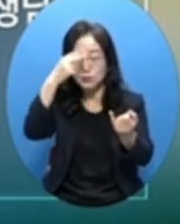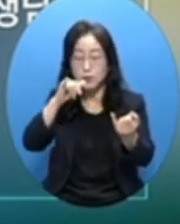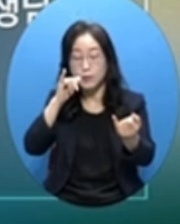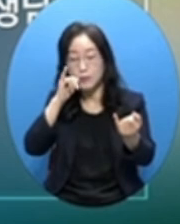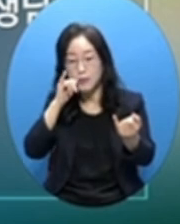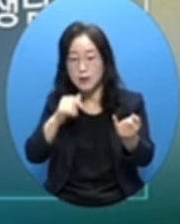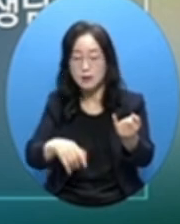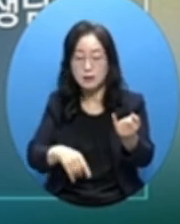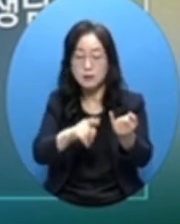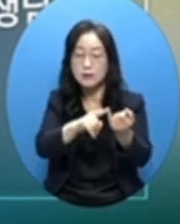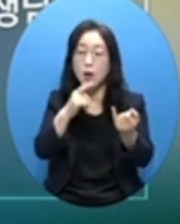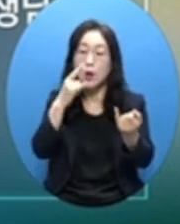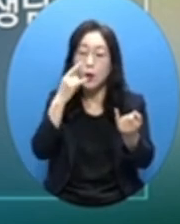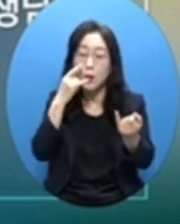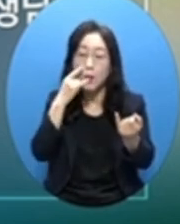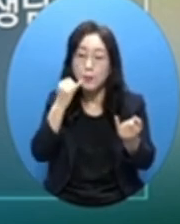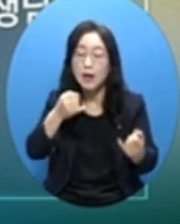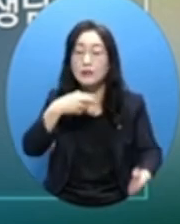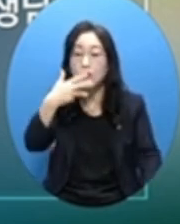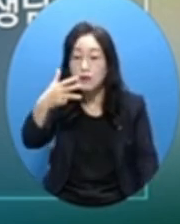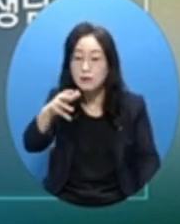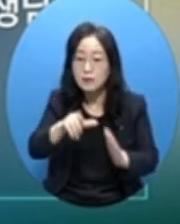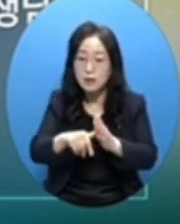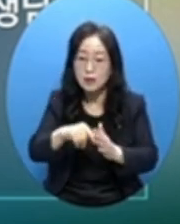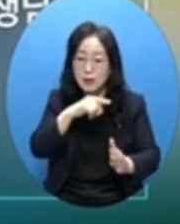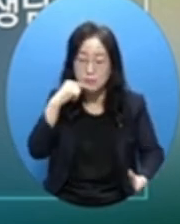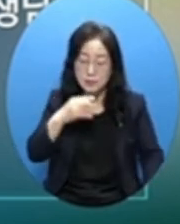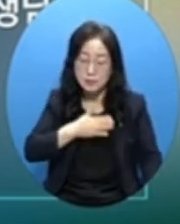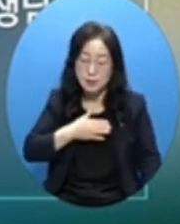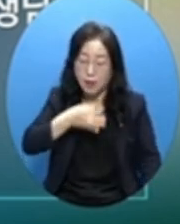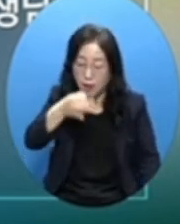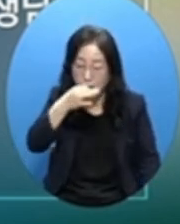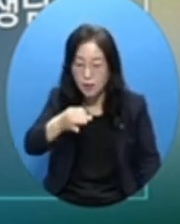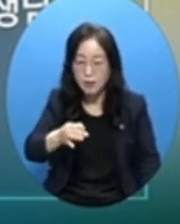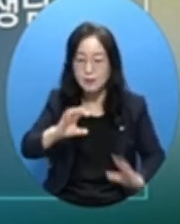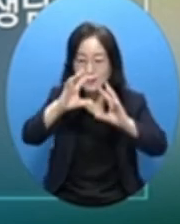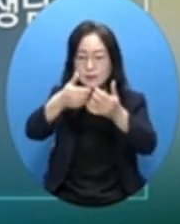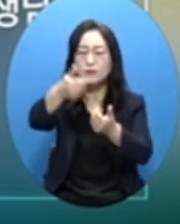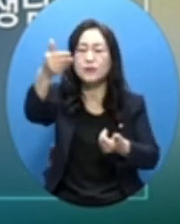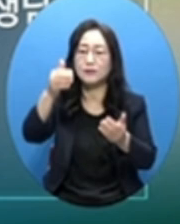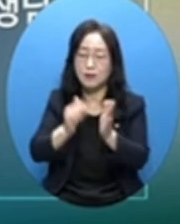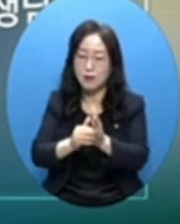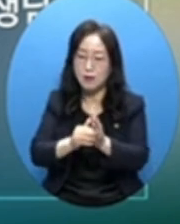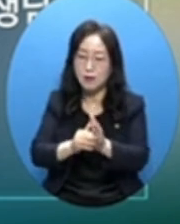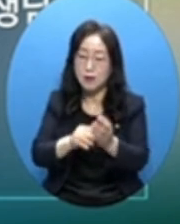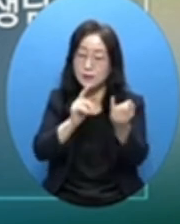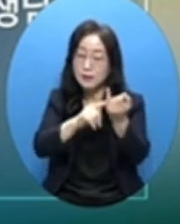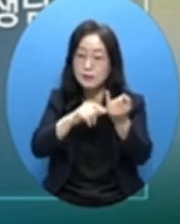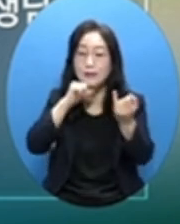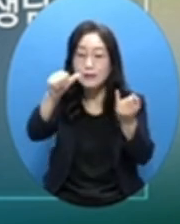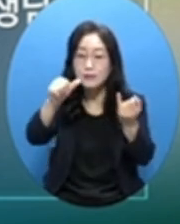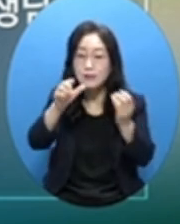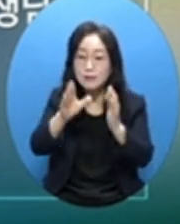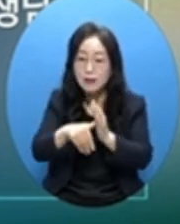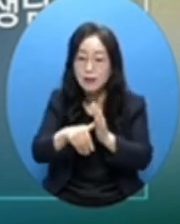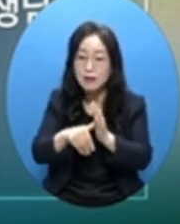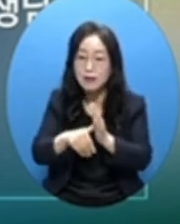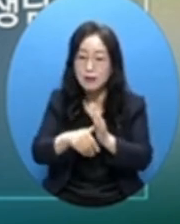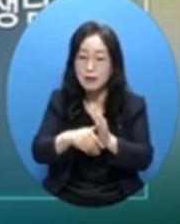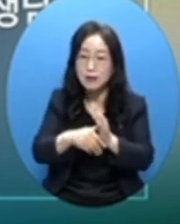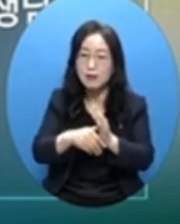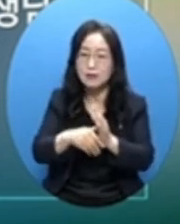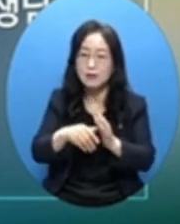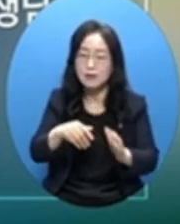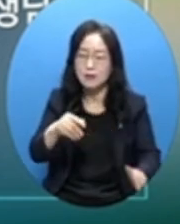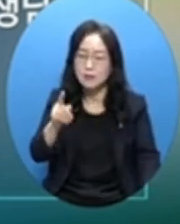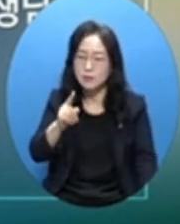어머니가 8살 때 결핵으로 세상을 떠납니다. 그런데 앤 설리반이 5살 때 트라코마라고 하는 이